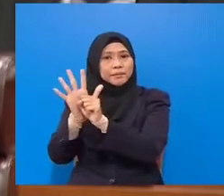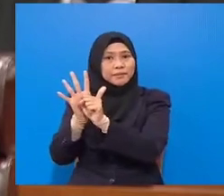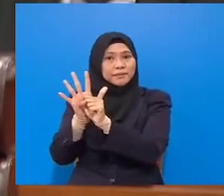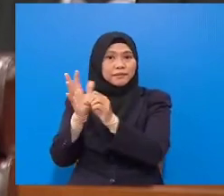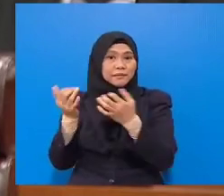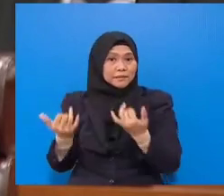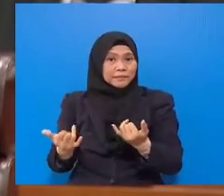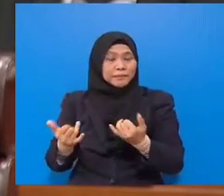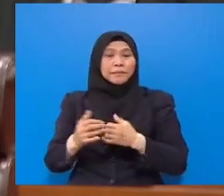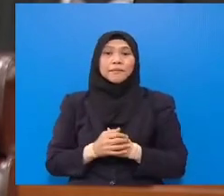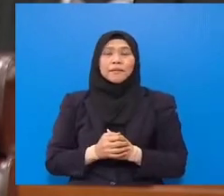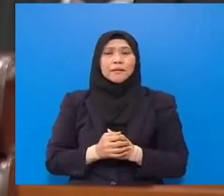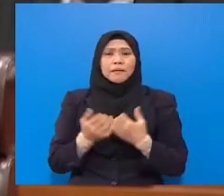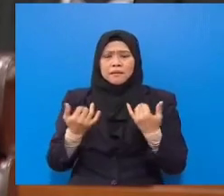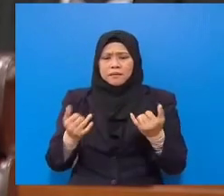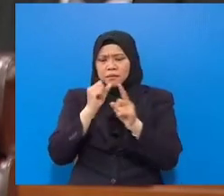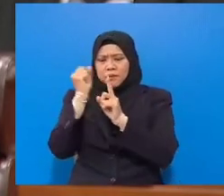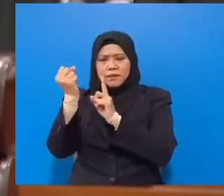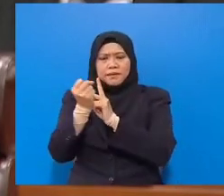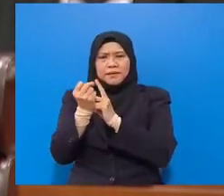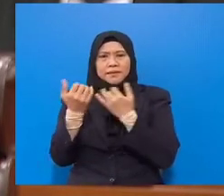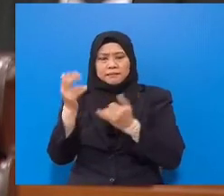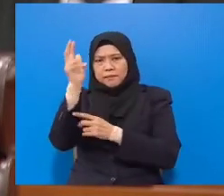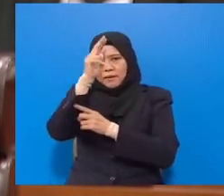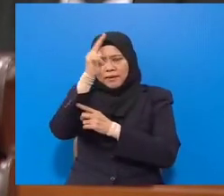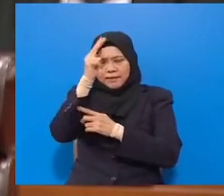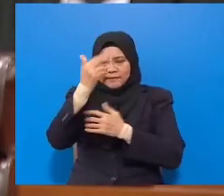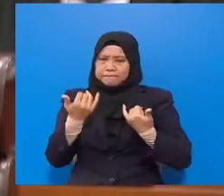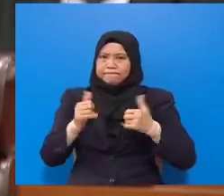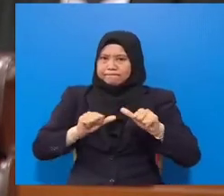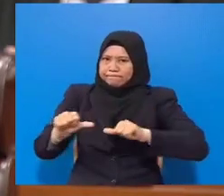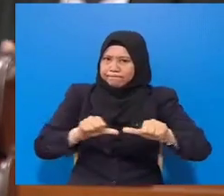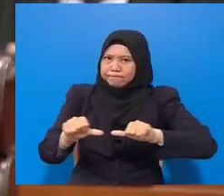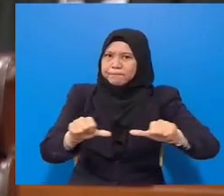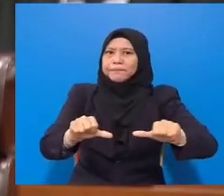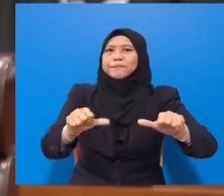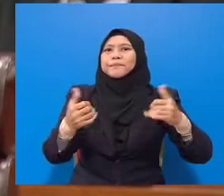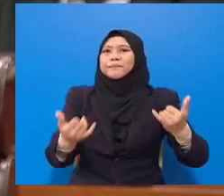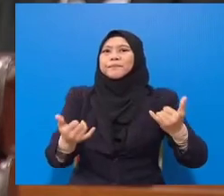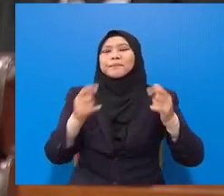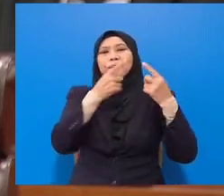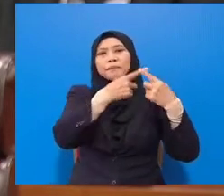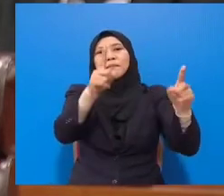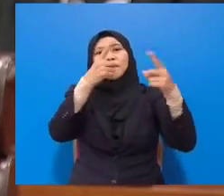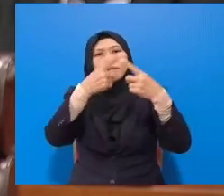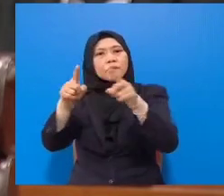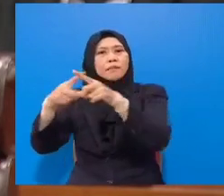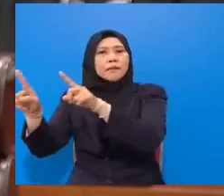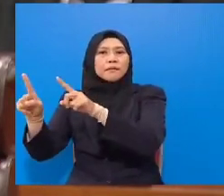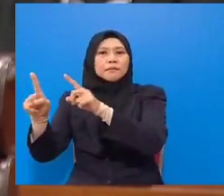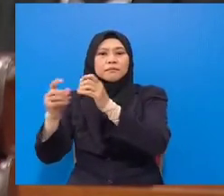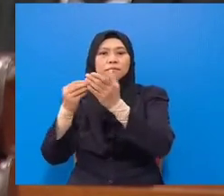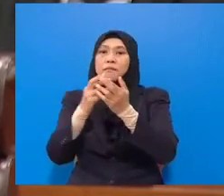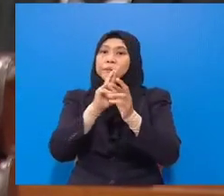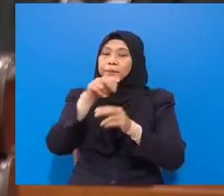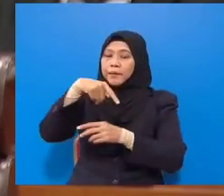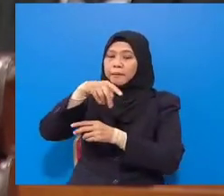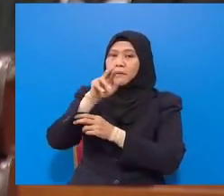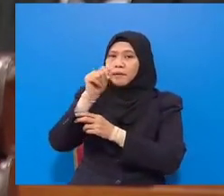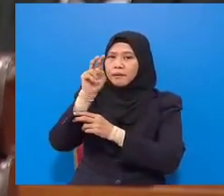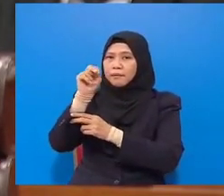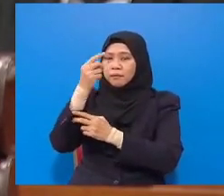ini melihat kepada keadaan ini kerajaan telah bertindak proaktif dengan melaksanakan pelbagai fesyen ekonomi